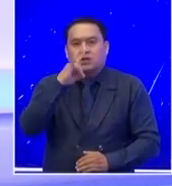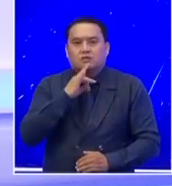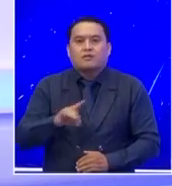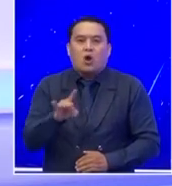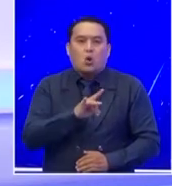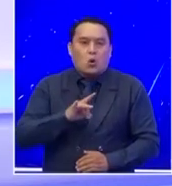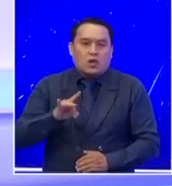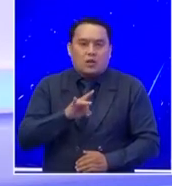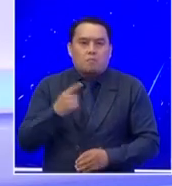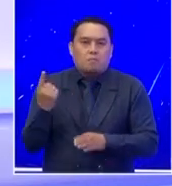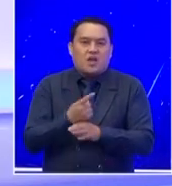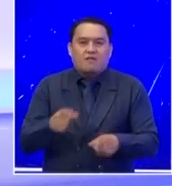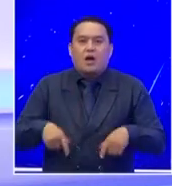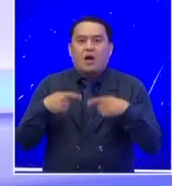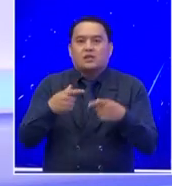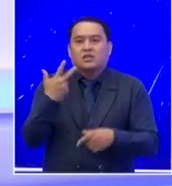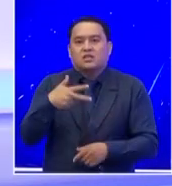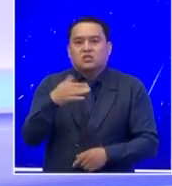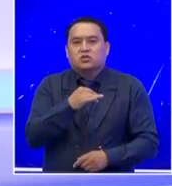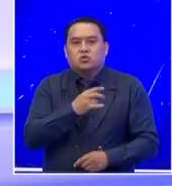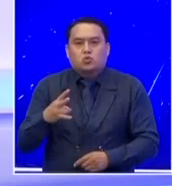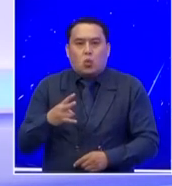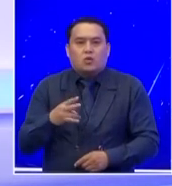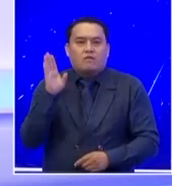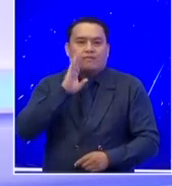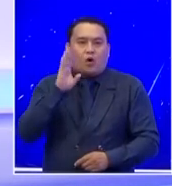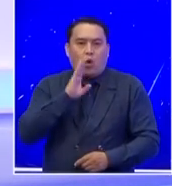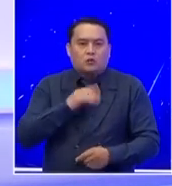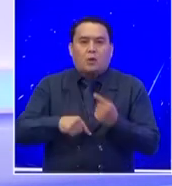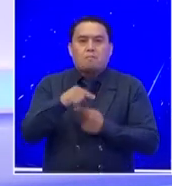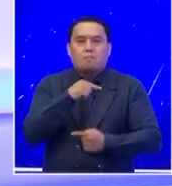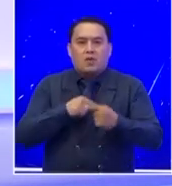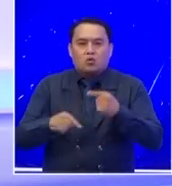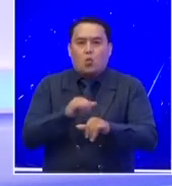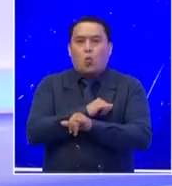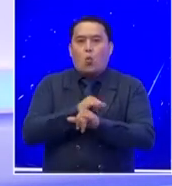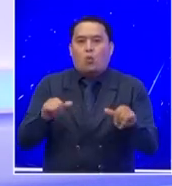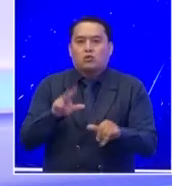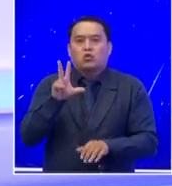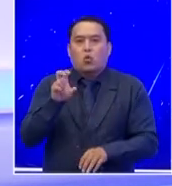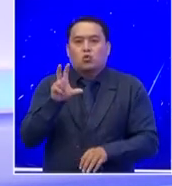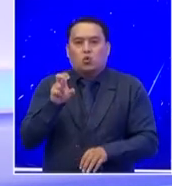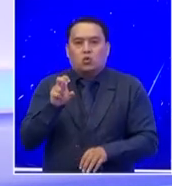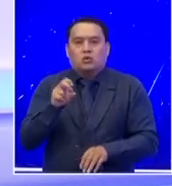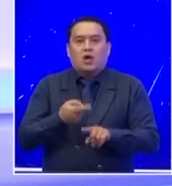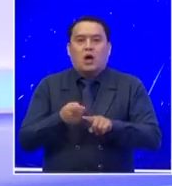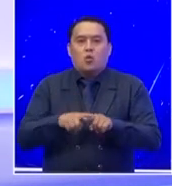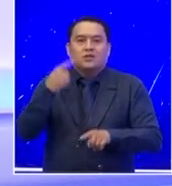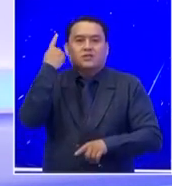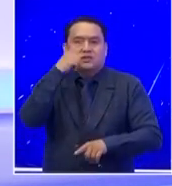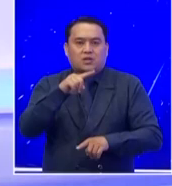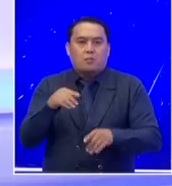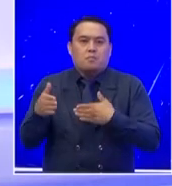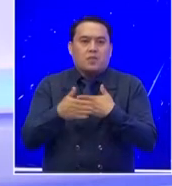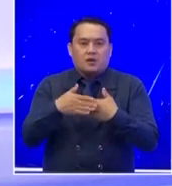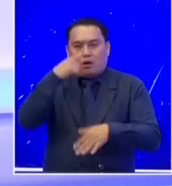района. На первом этапе с 30 тонн продуктивность водоема предприниматель намерен увеличить до 300. С такой инициативой перед